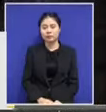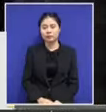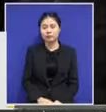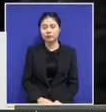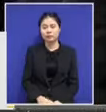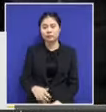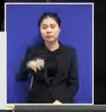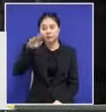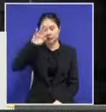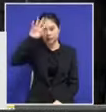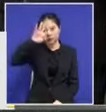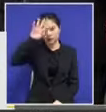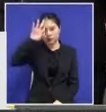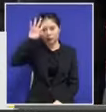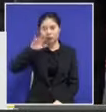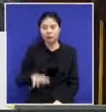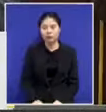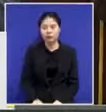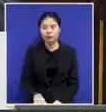นายธนากรจึงรุ่งเรืองกิจครับ